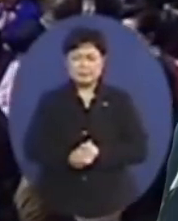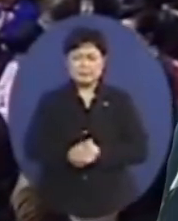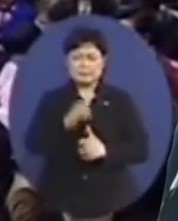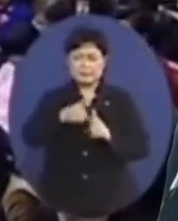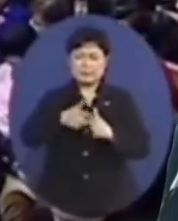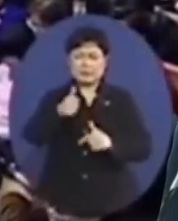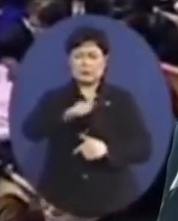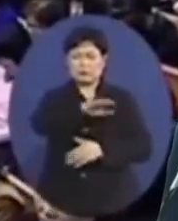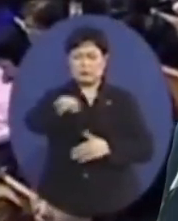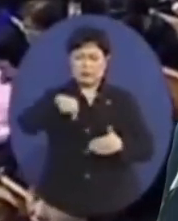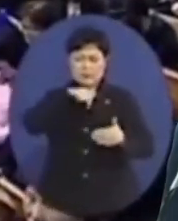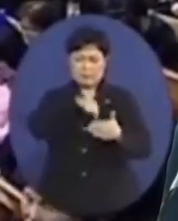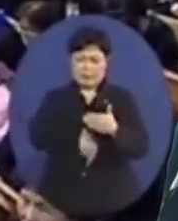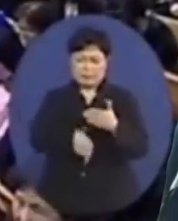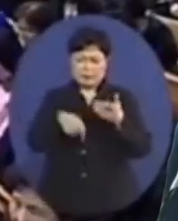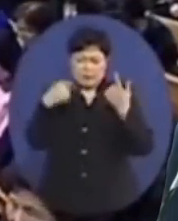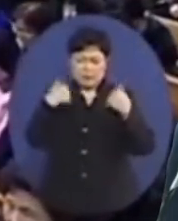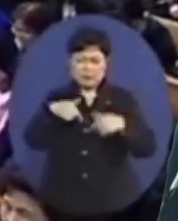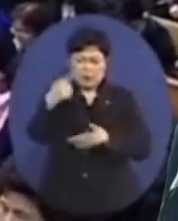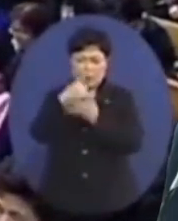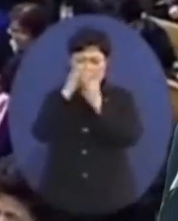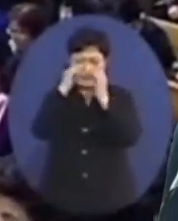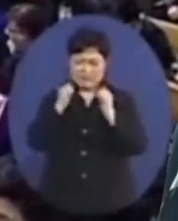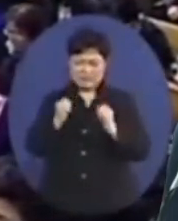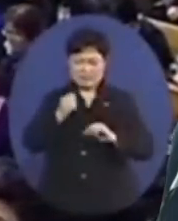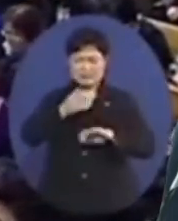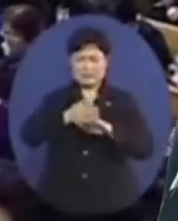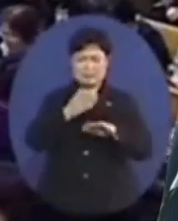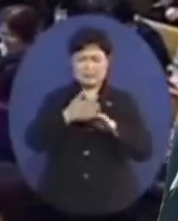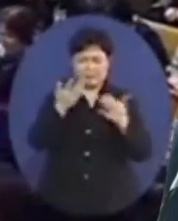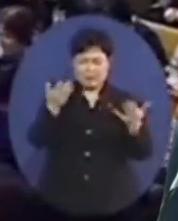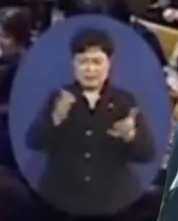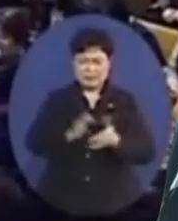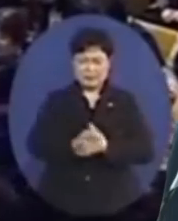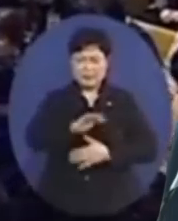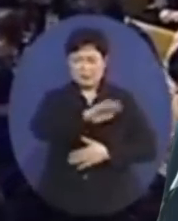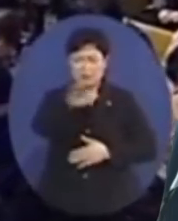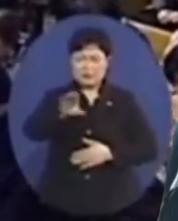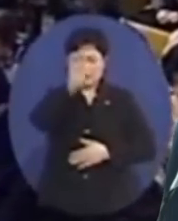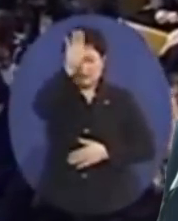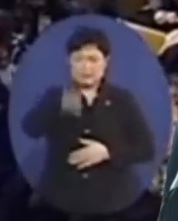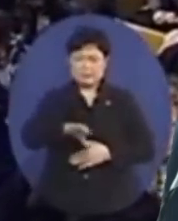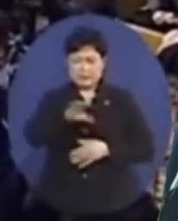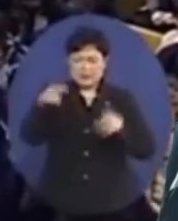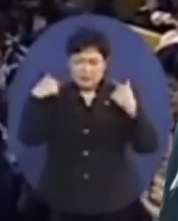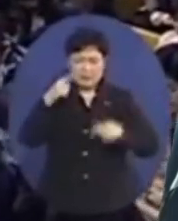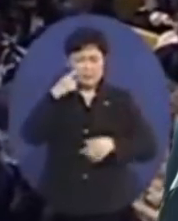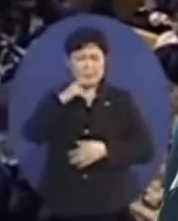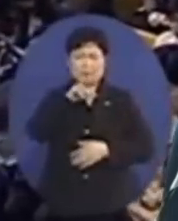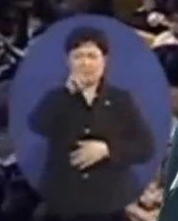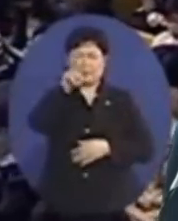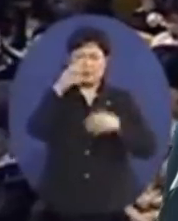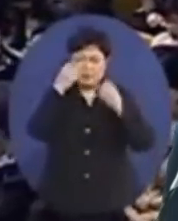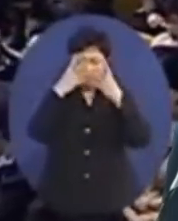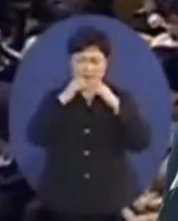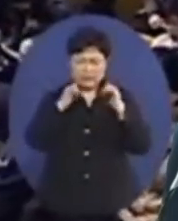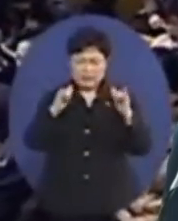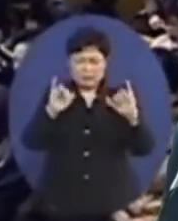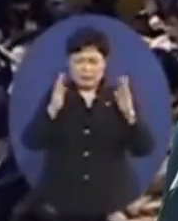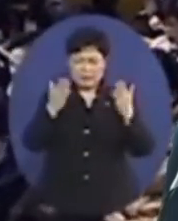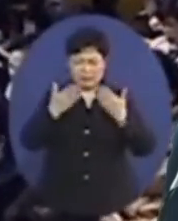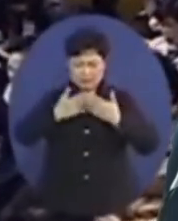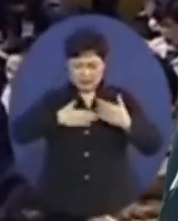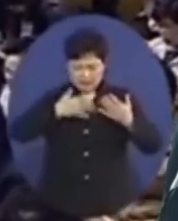예수님이 우리 가슴 한가운데 늘 와서 계심을 감사합니다. 우리는 그 십자가를 늘 바라보고 새 사람 된 나를